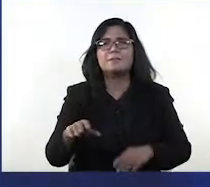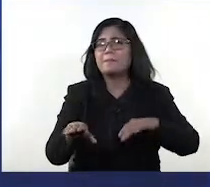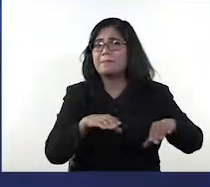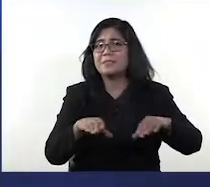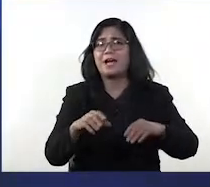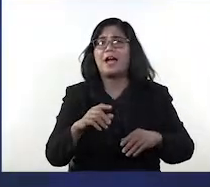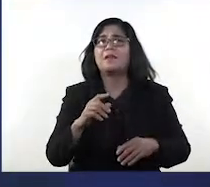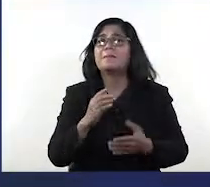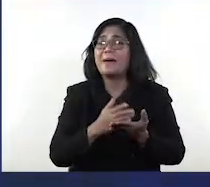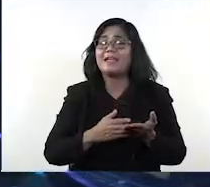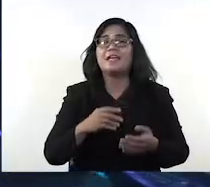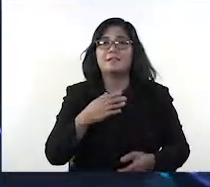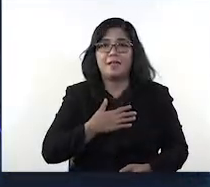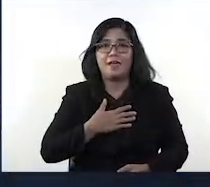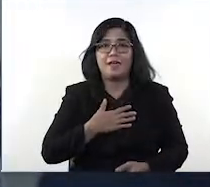saya